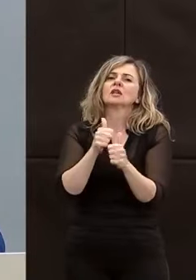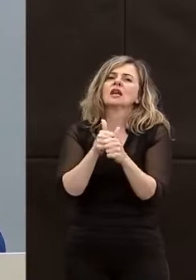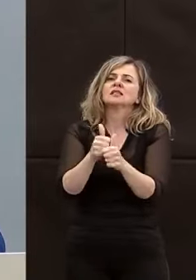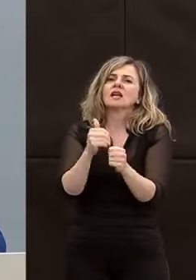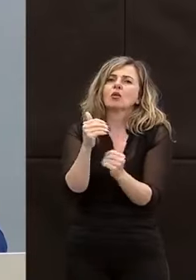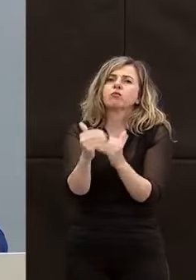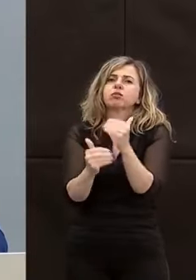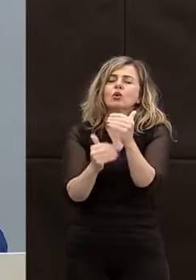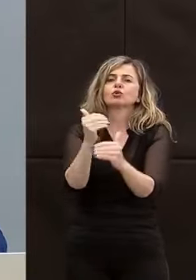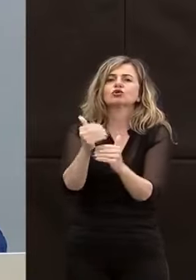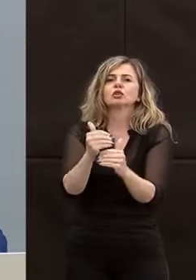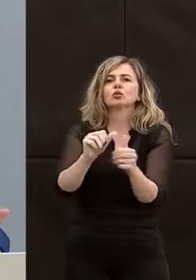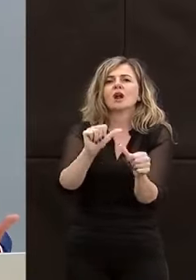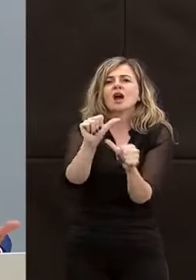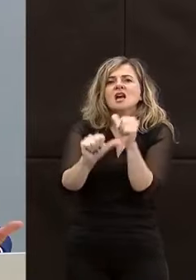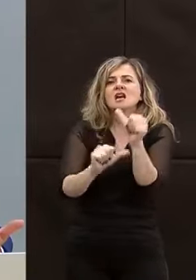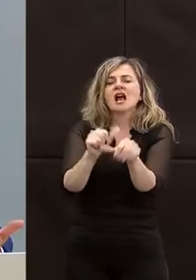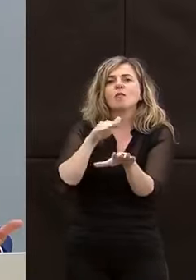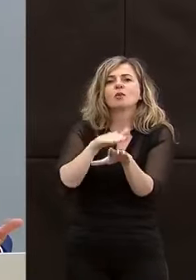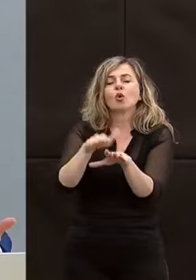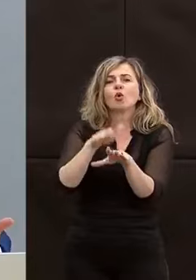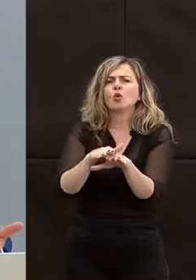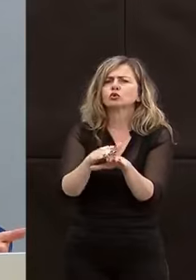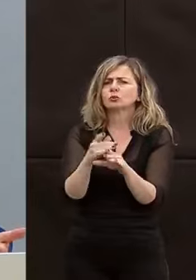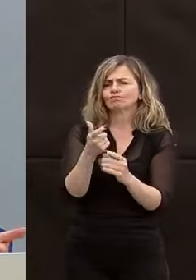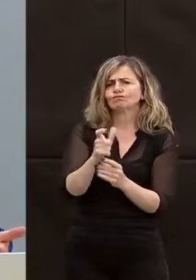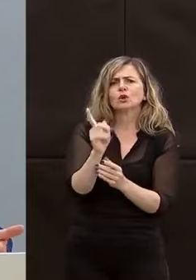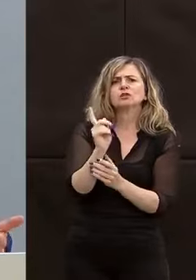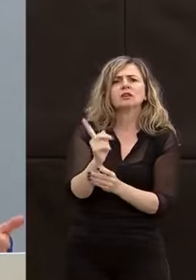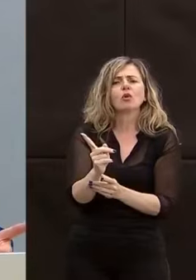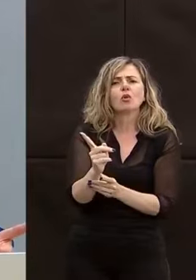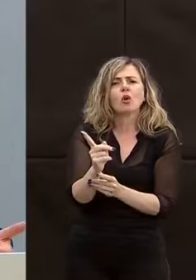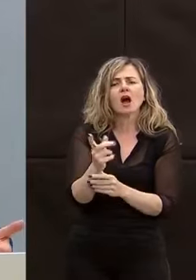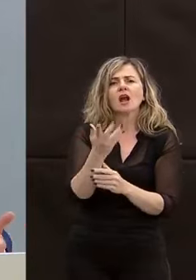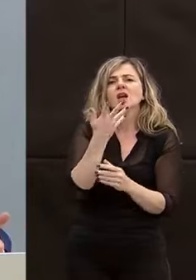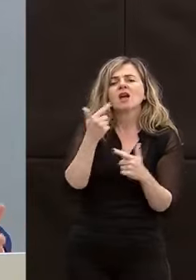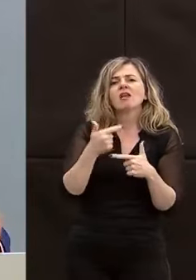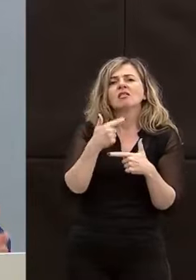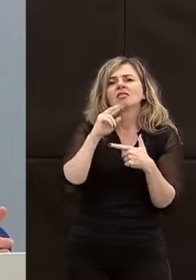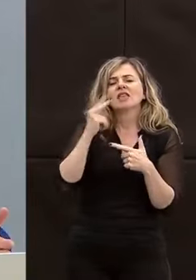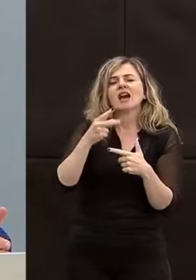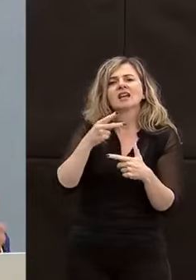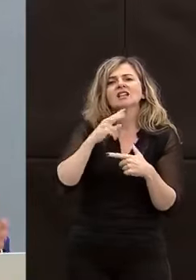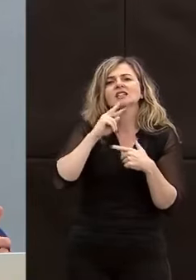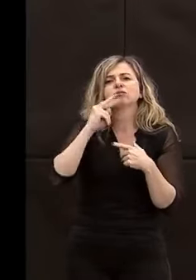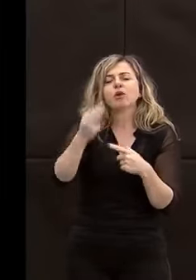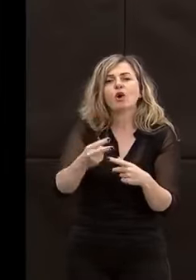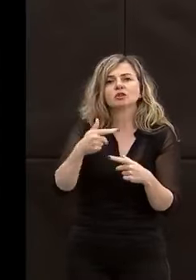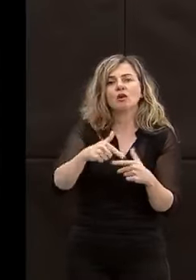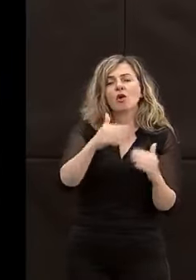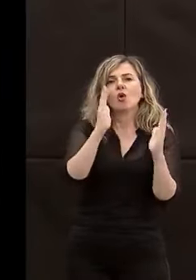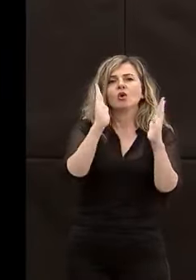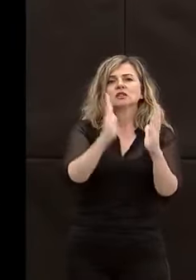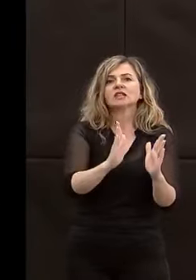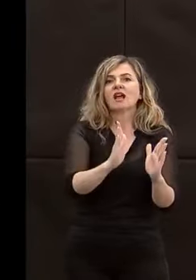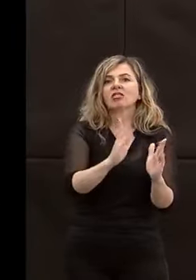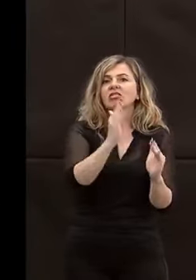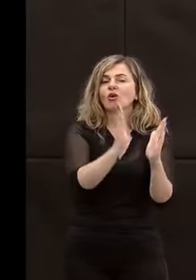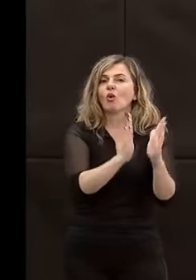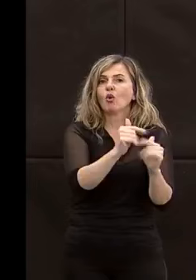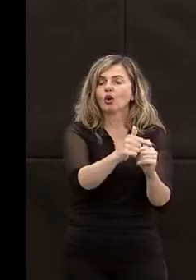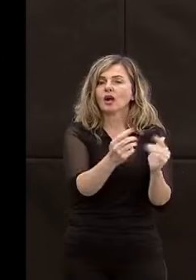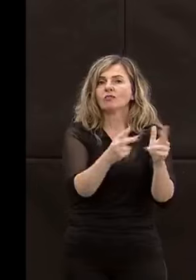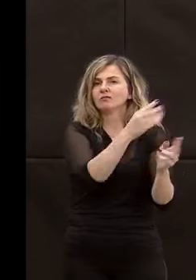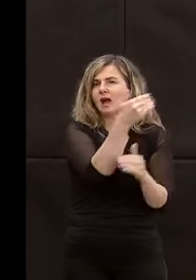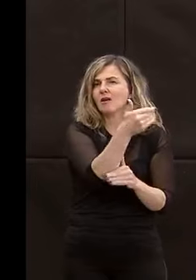al cambio d'uso questo perché per dare delle risposte ad un settore che purtroppo di fronte a